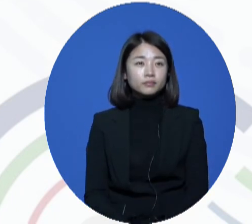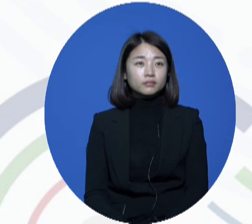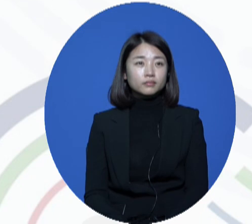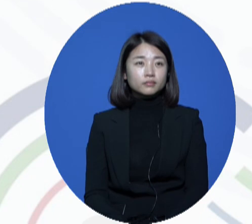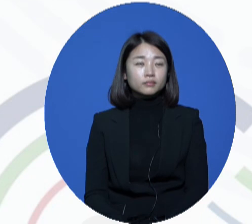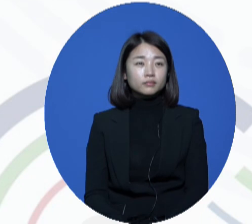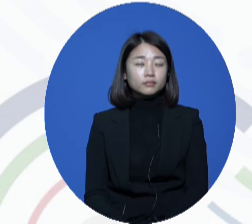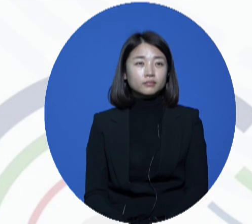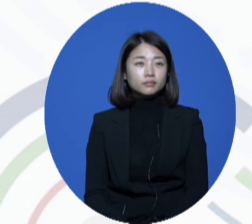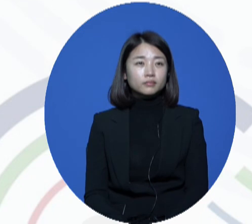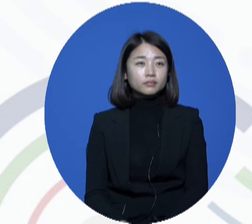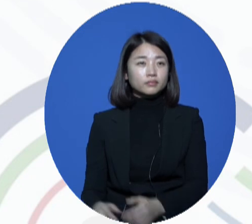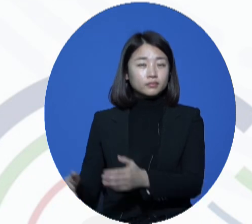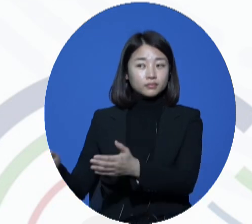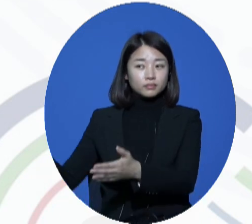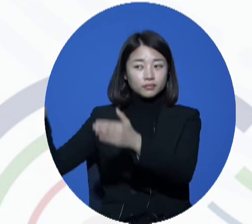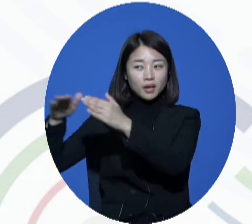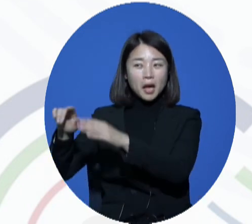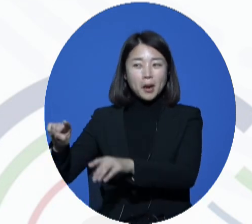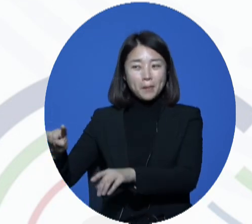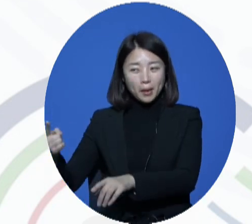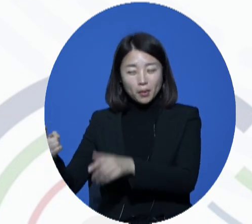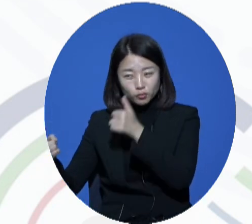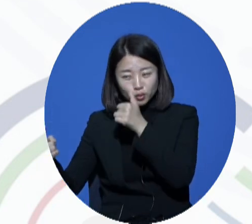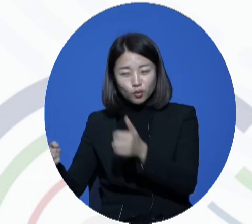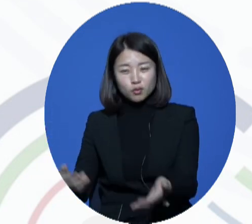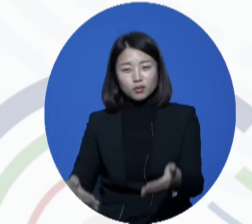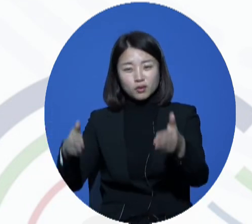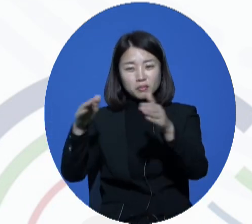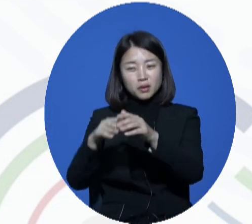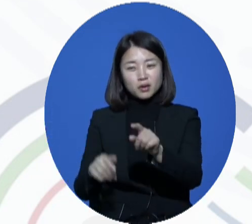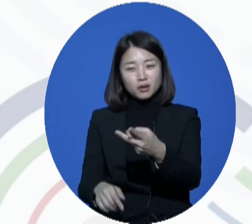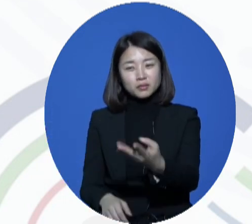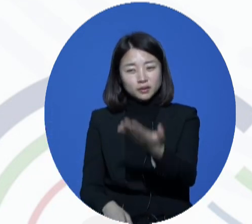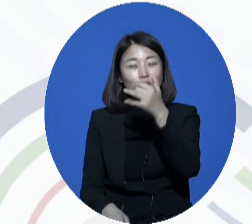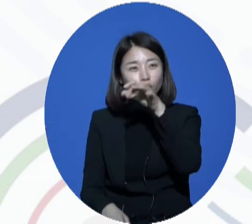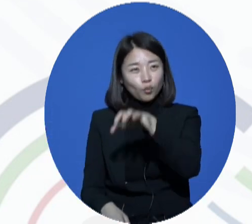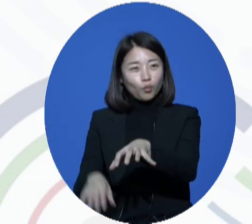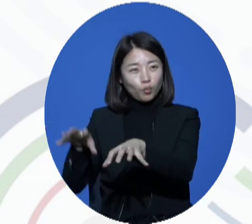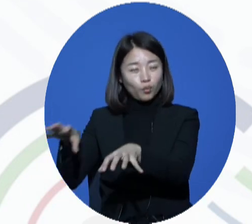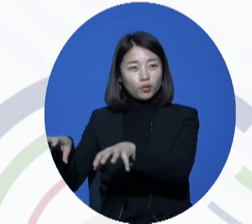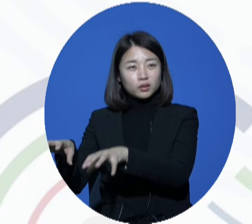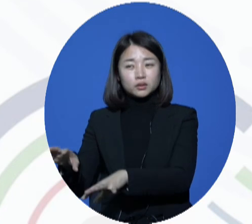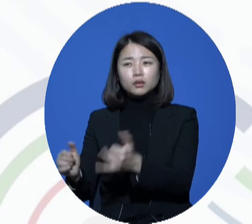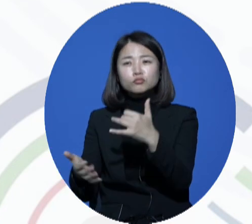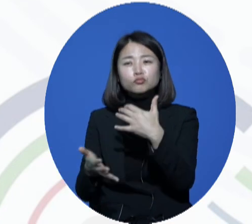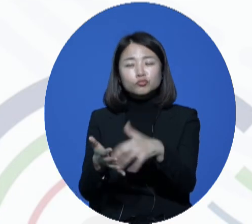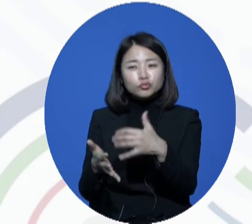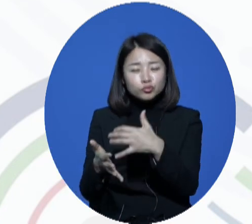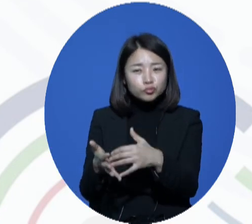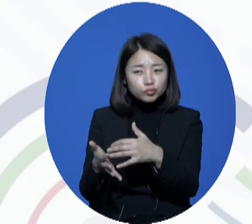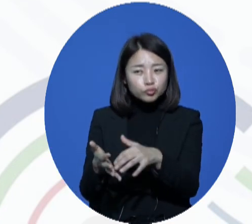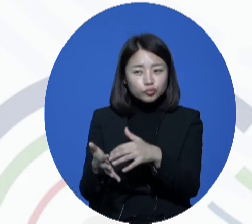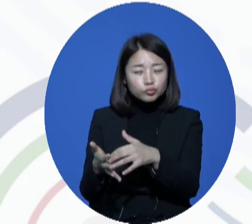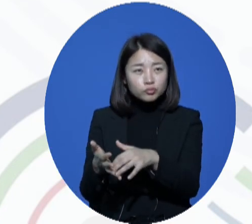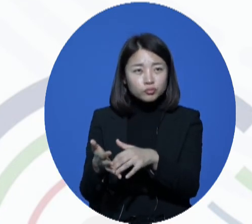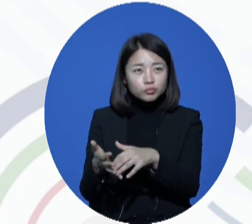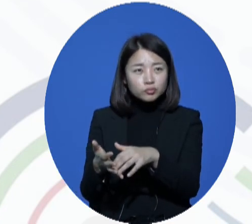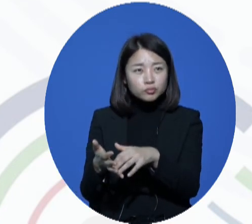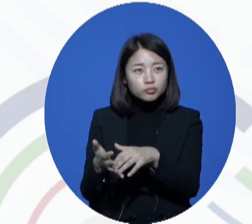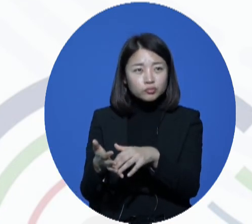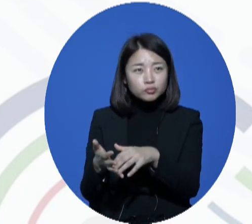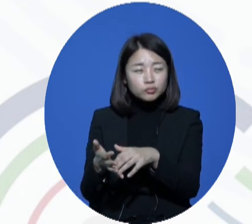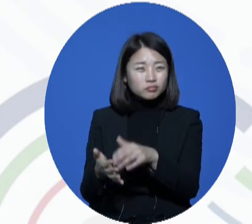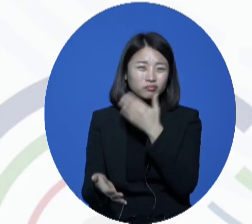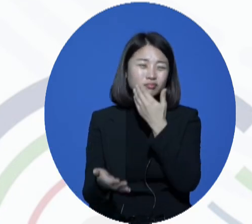큰 경우에는 100명에서 몇백 명까지도 있습니다. 그런데 이 시설에 몇 명의 거주자가 있느냐가